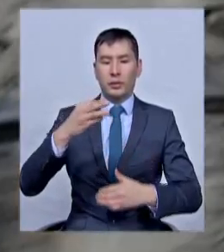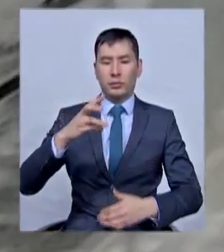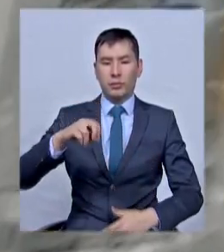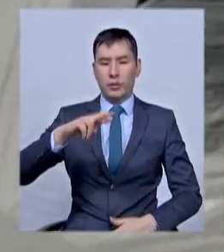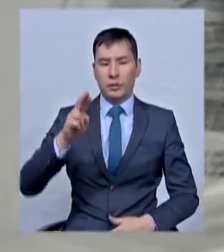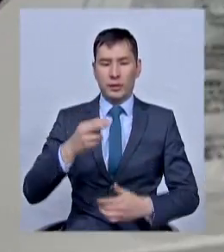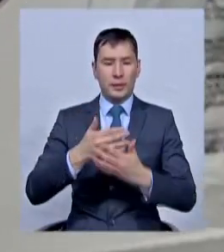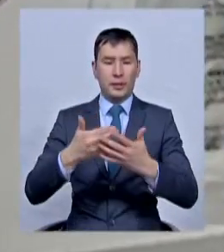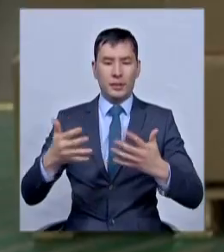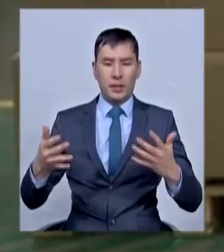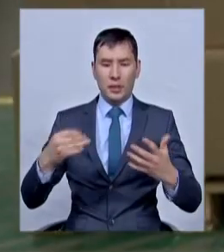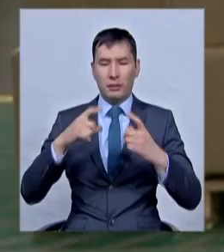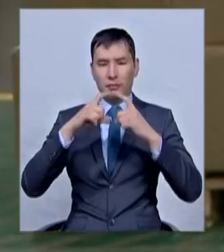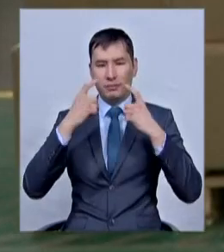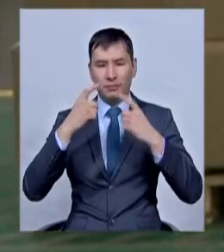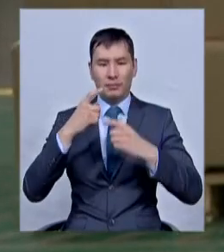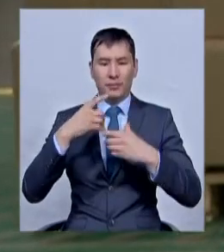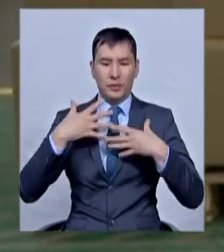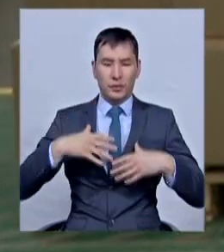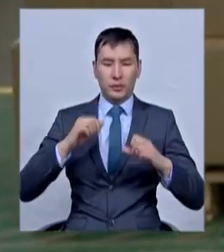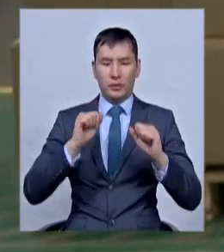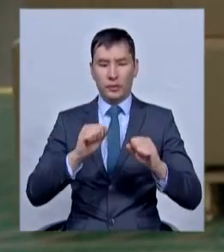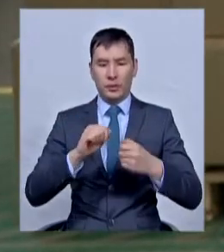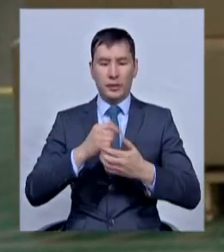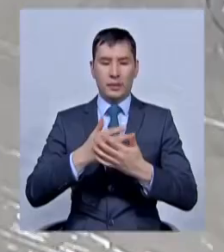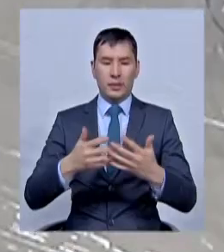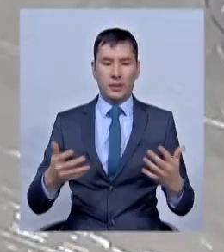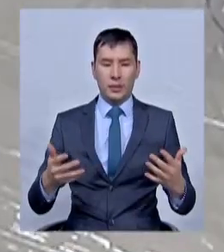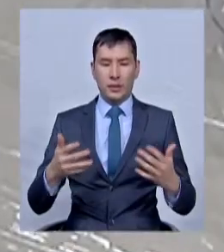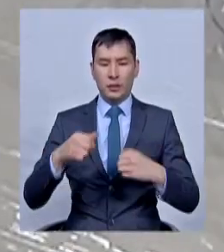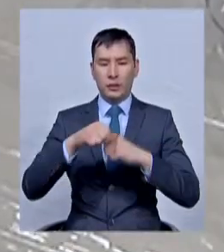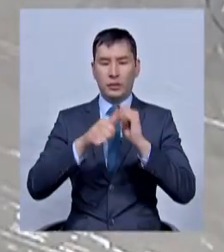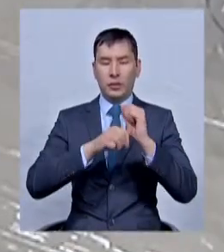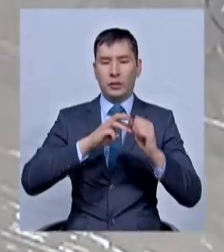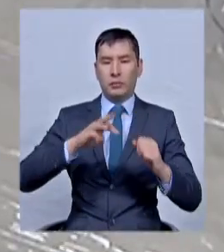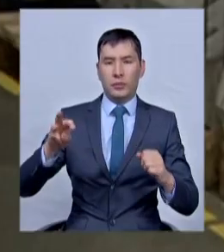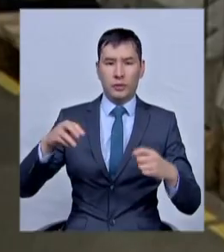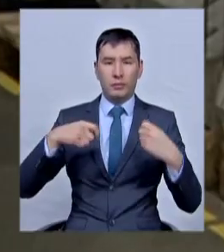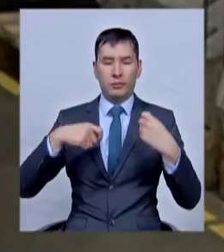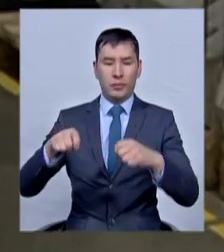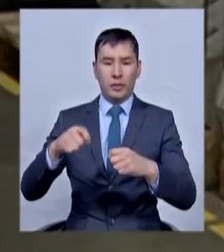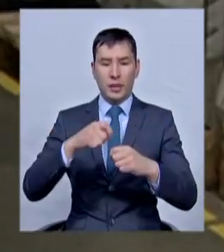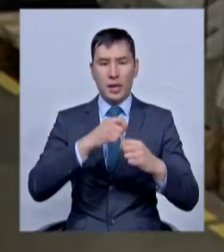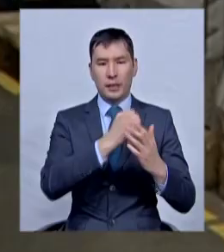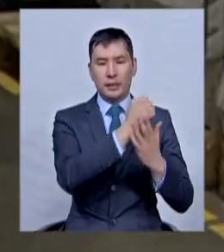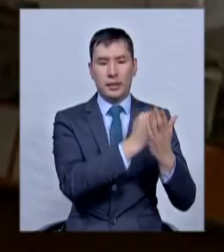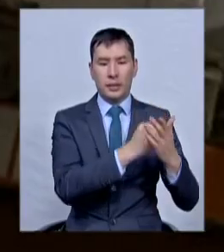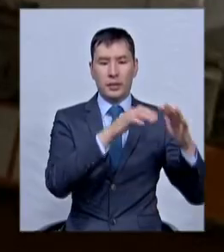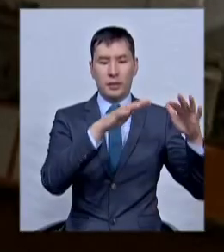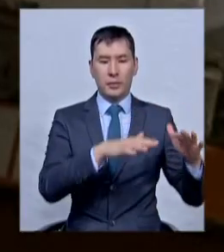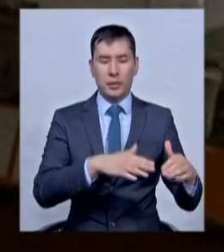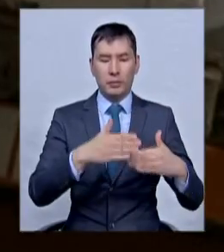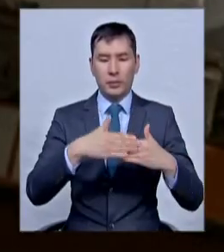пен медициналық бұйымдардың бүгінде 36 миллионы жеткізілген, ал 16 миллионы нарықта сатылыпты. Қоймаларда медициналық